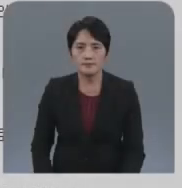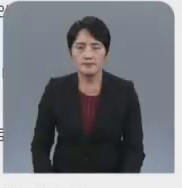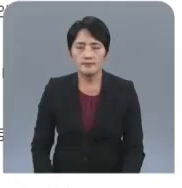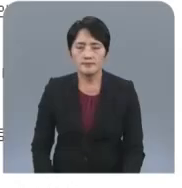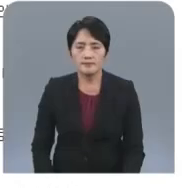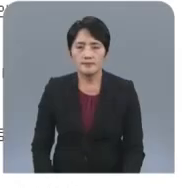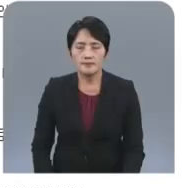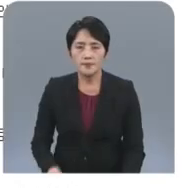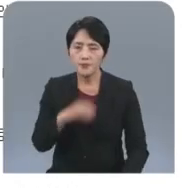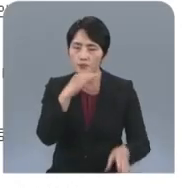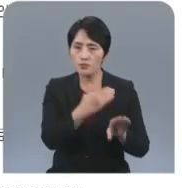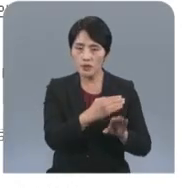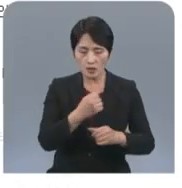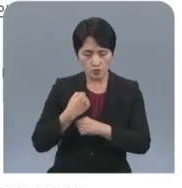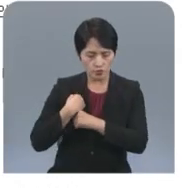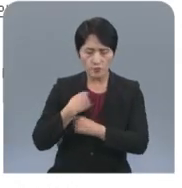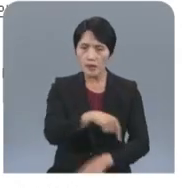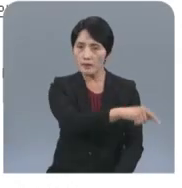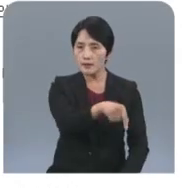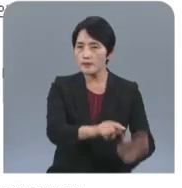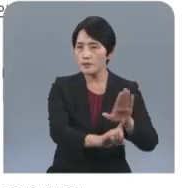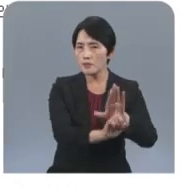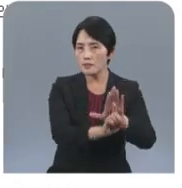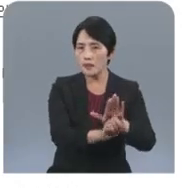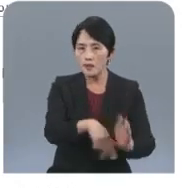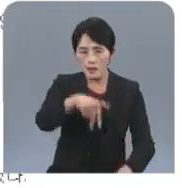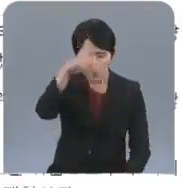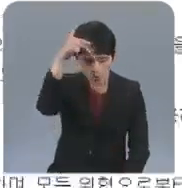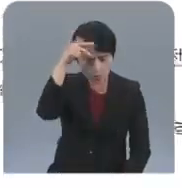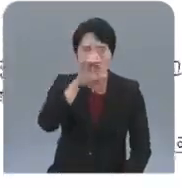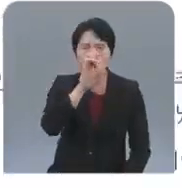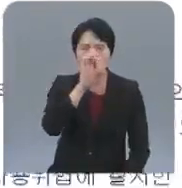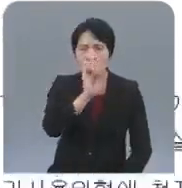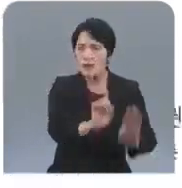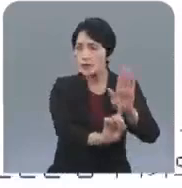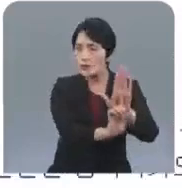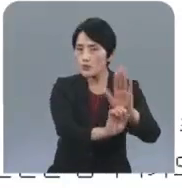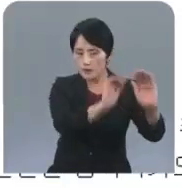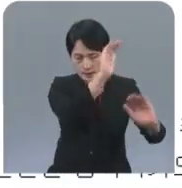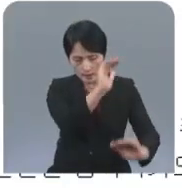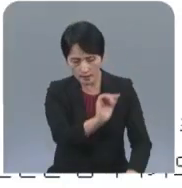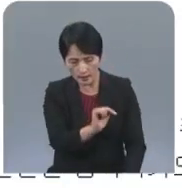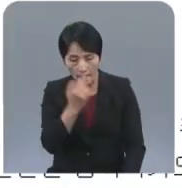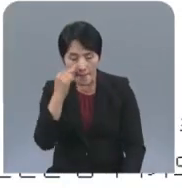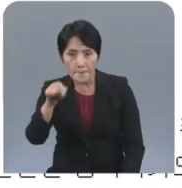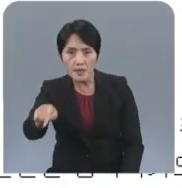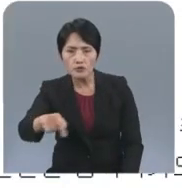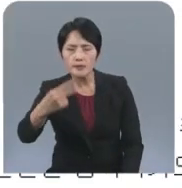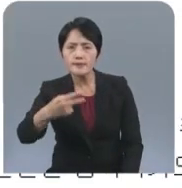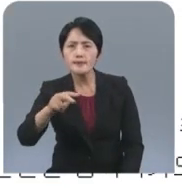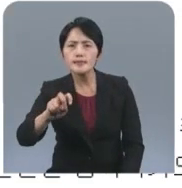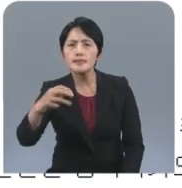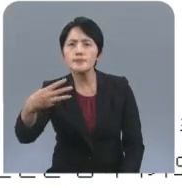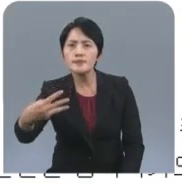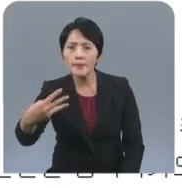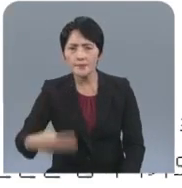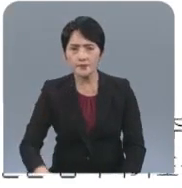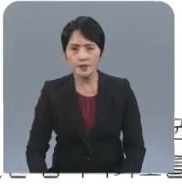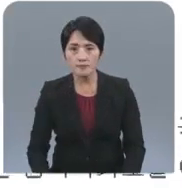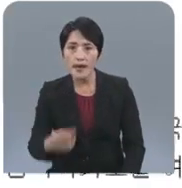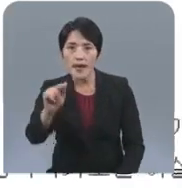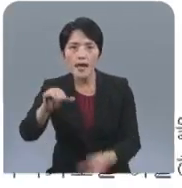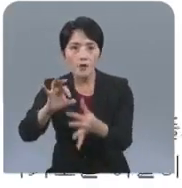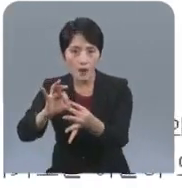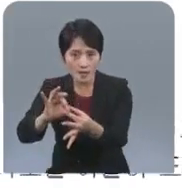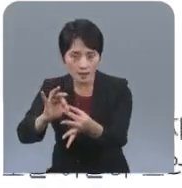suite à la publication par le Pentagone de l'édition 2023 de sa stratégie de lutte contre les armes de destruction massive la Corée du Nord s'est insurgée